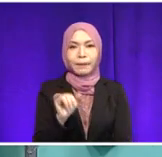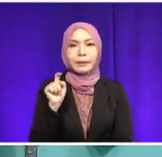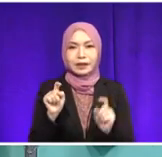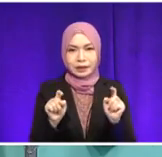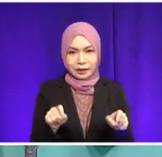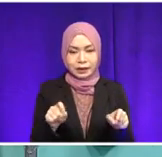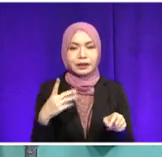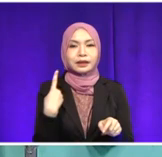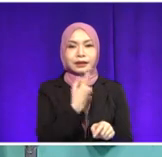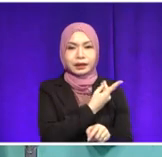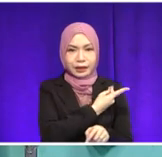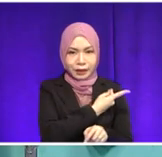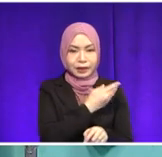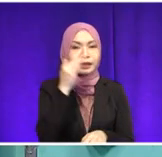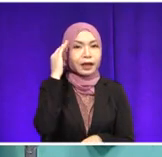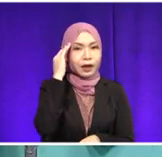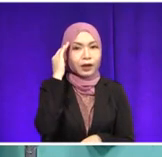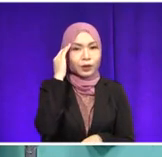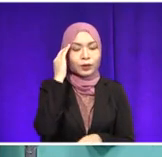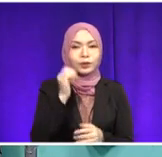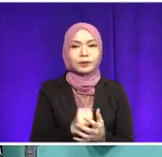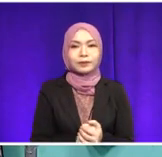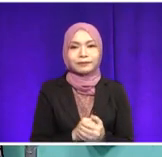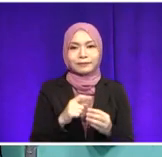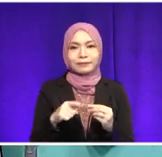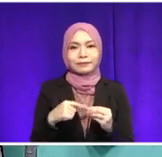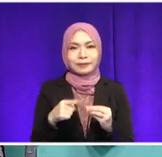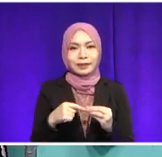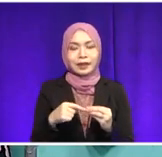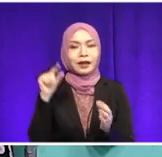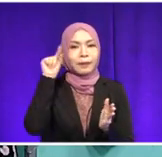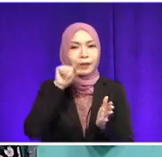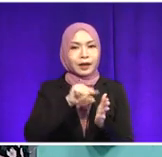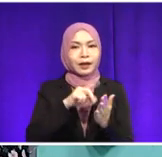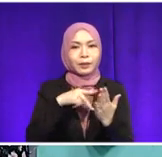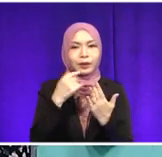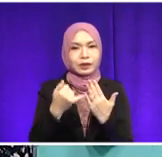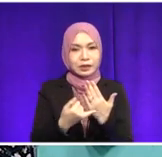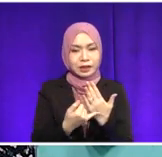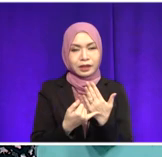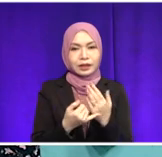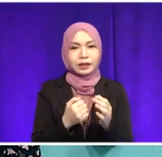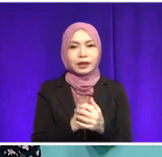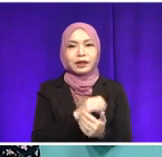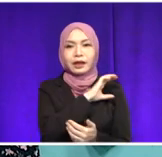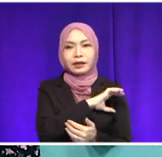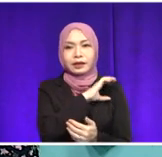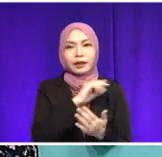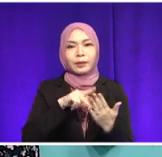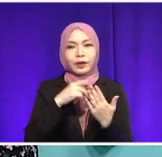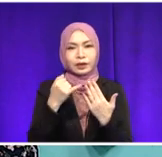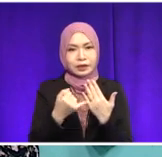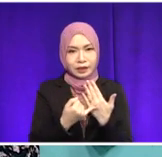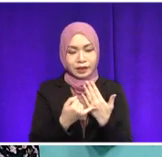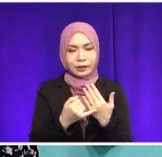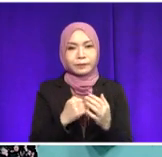Oke gambaran keseluruhan Project kriteria Project perancangan dan ada tiga lagi